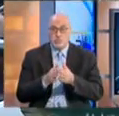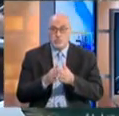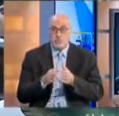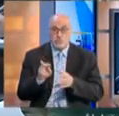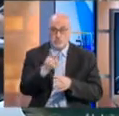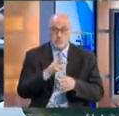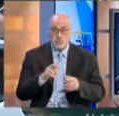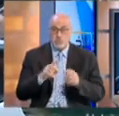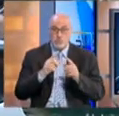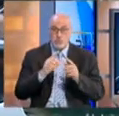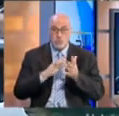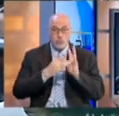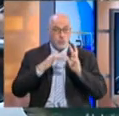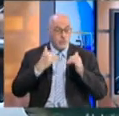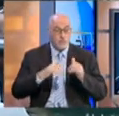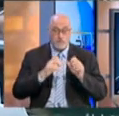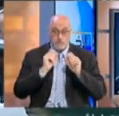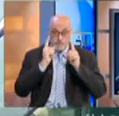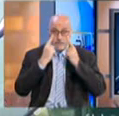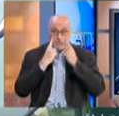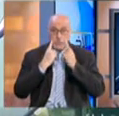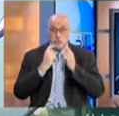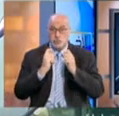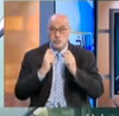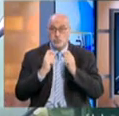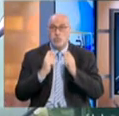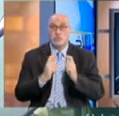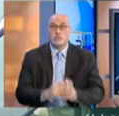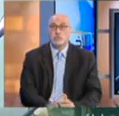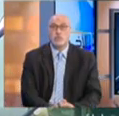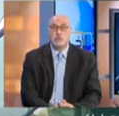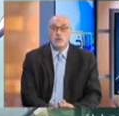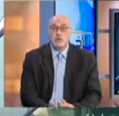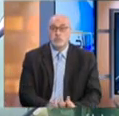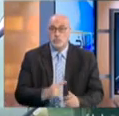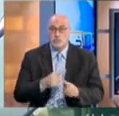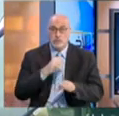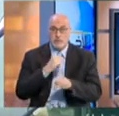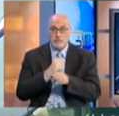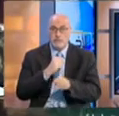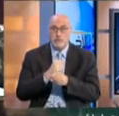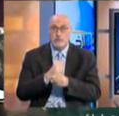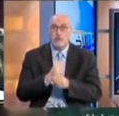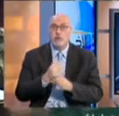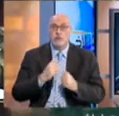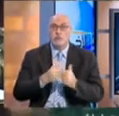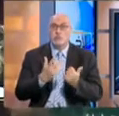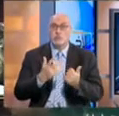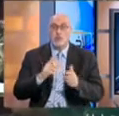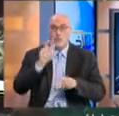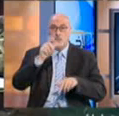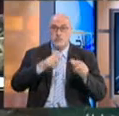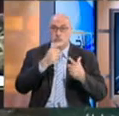كل جزائري ويتيقن منه ويعمل رفقة كافة